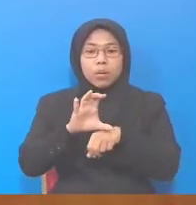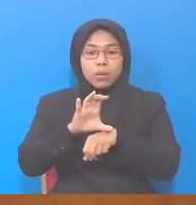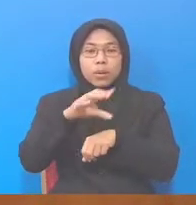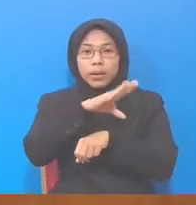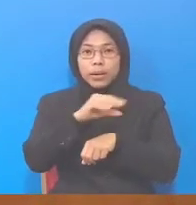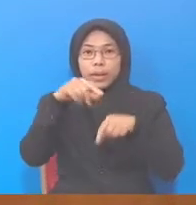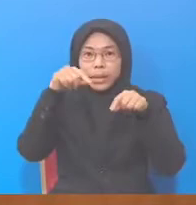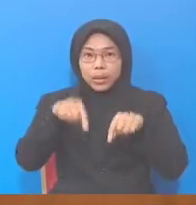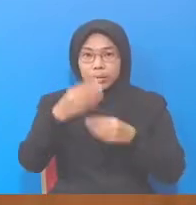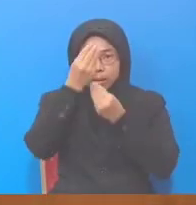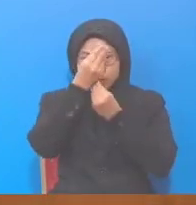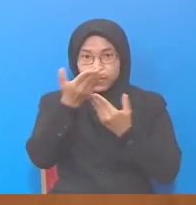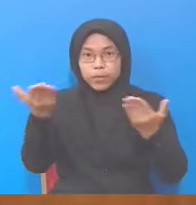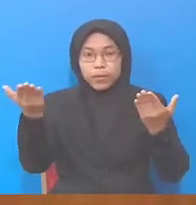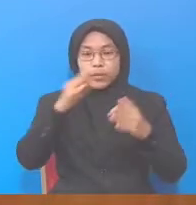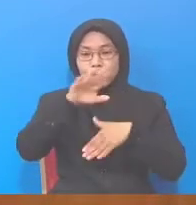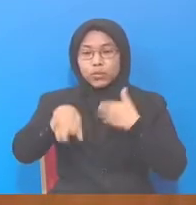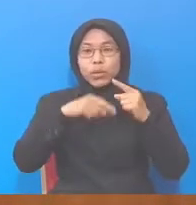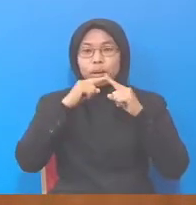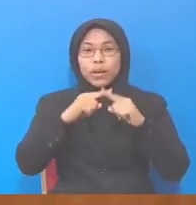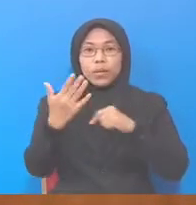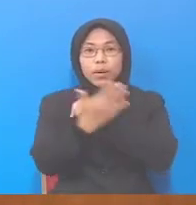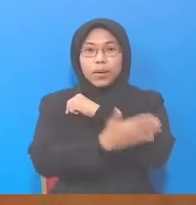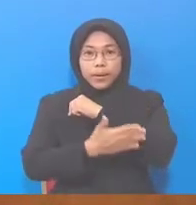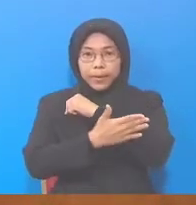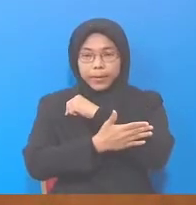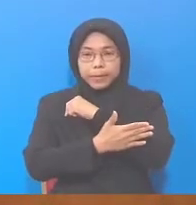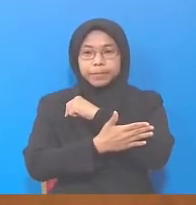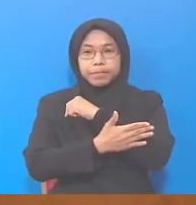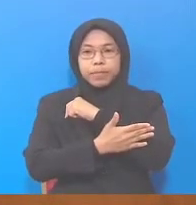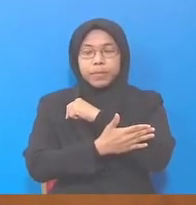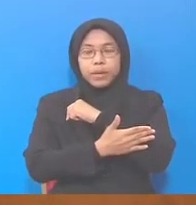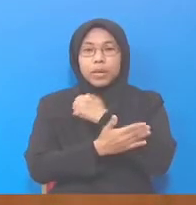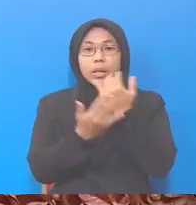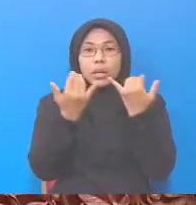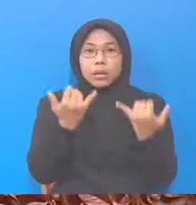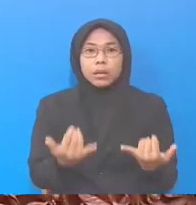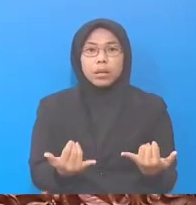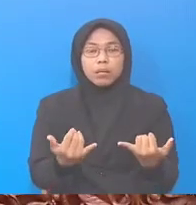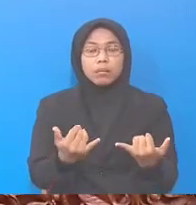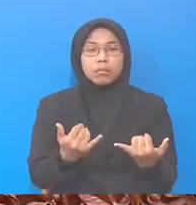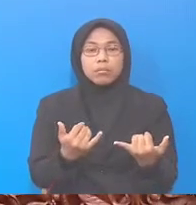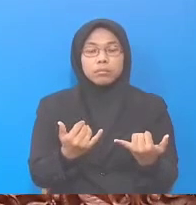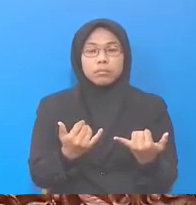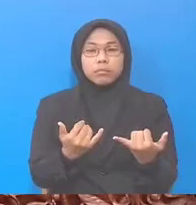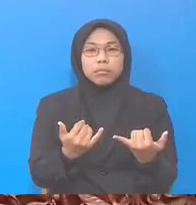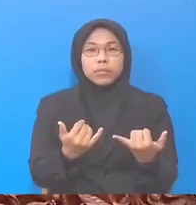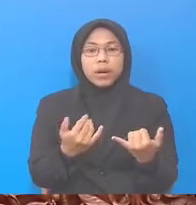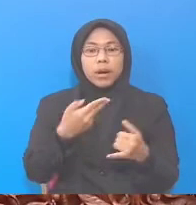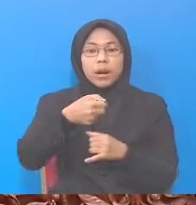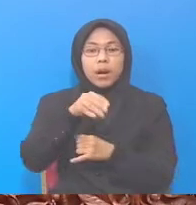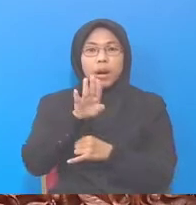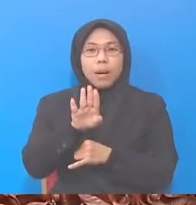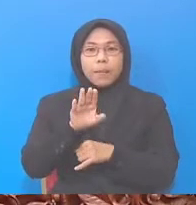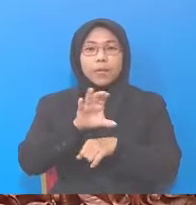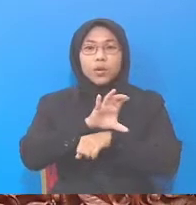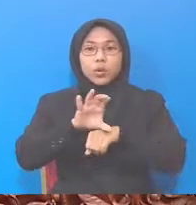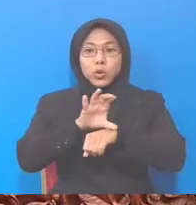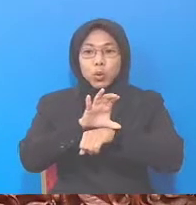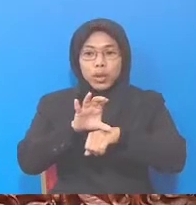untuk ama Lukman Ali Ali dewan negara semua secara tidak langsung hap